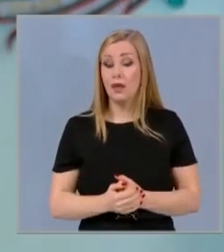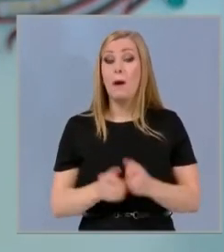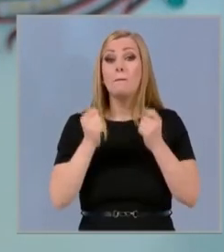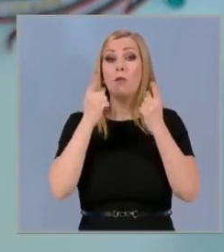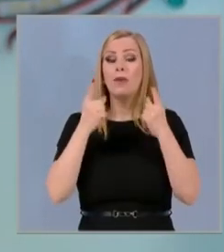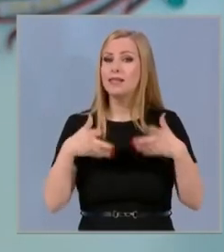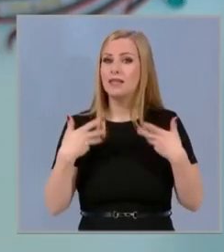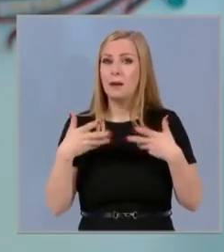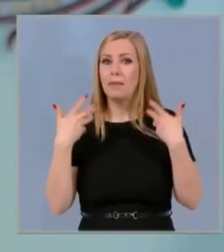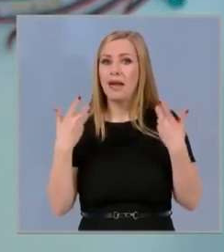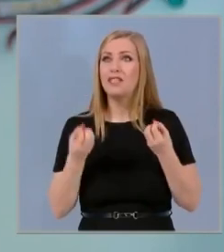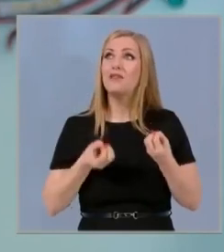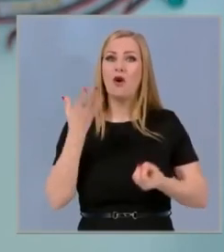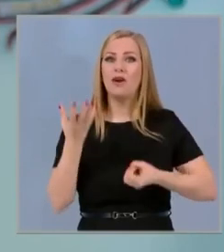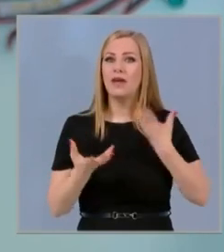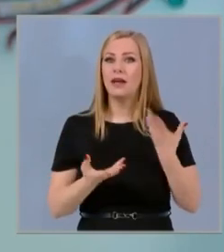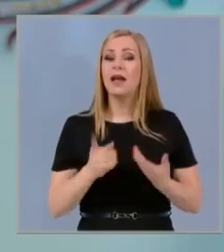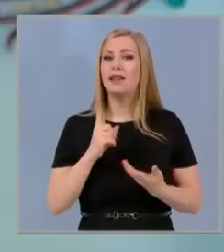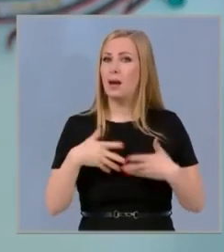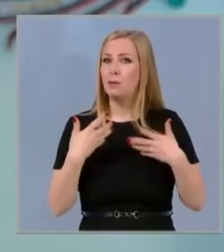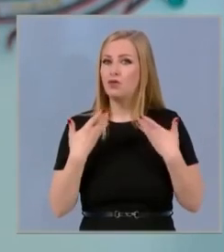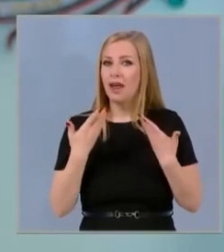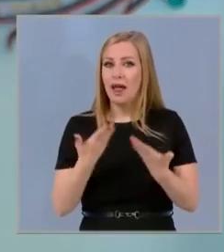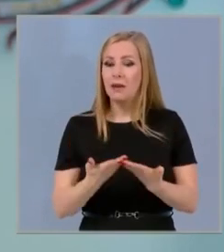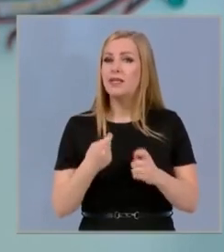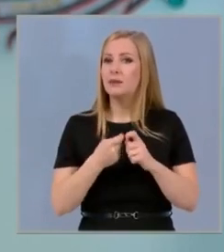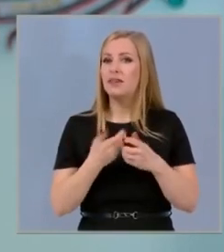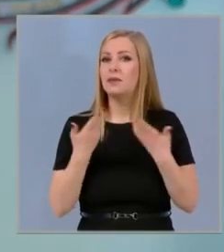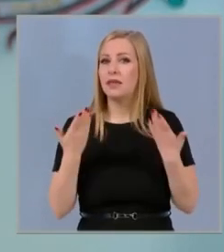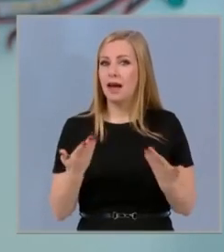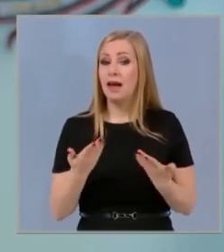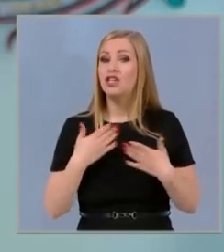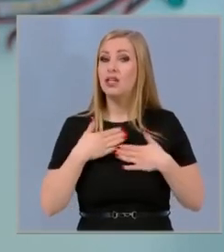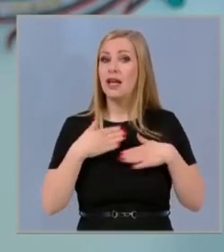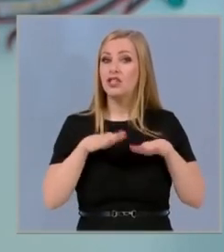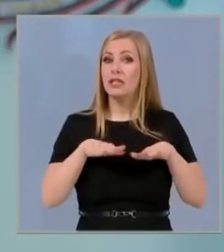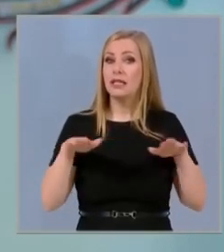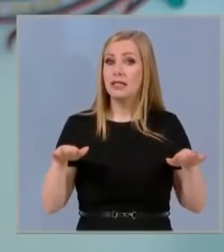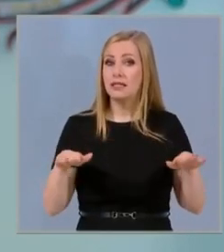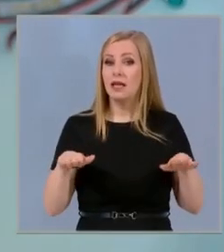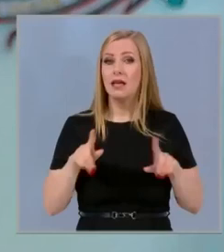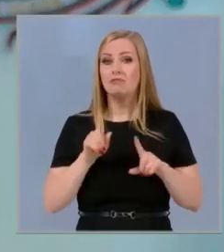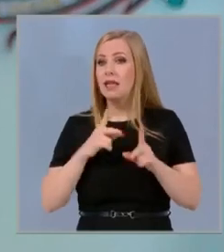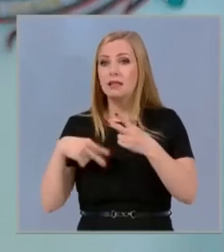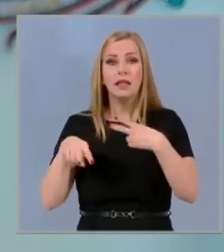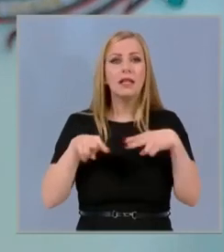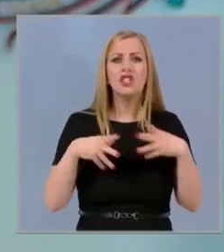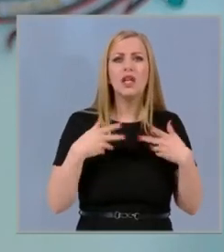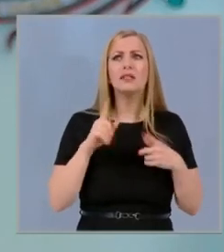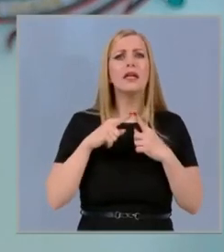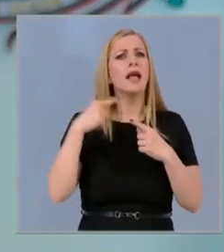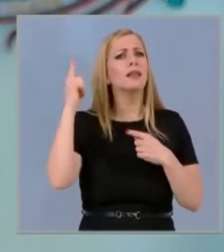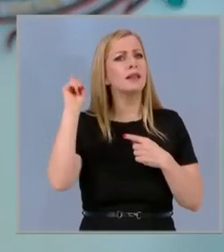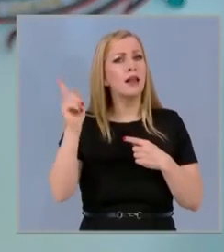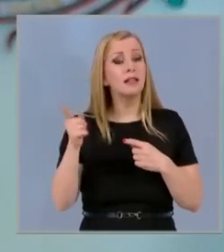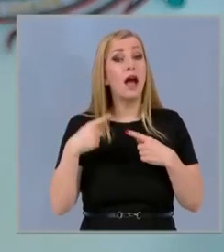на празничните фойерверки, нека си пожелаем да направим така, че децата на България да не търсят щастието някъде далеч,